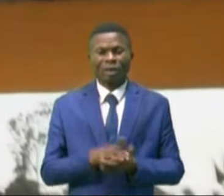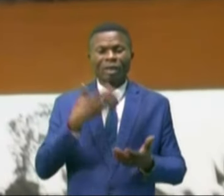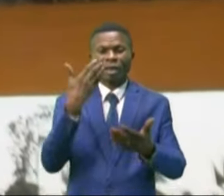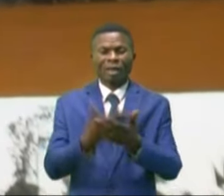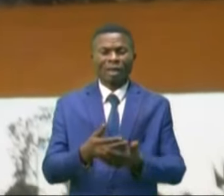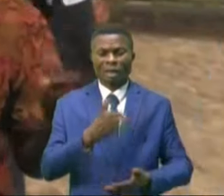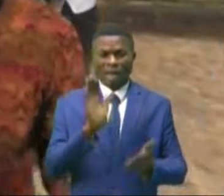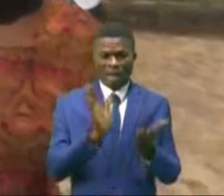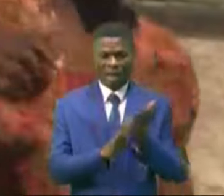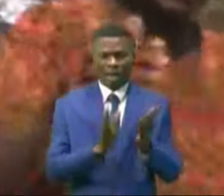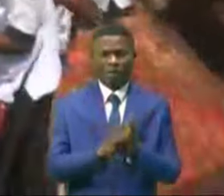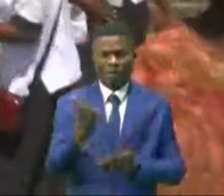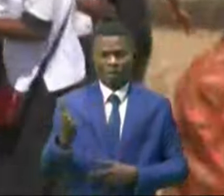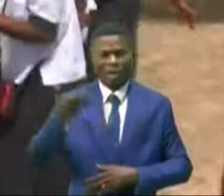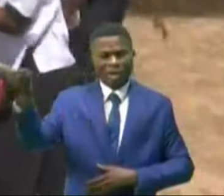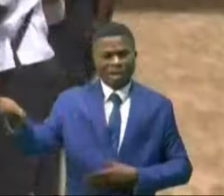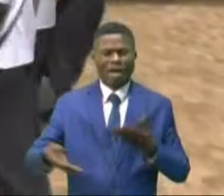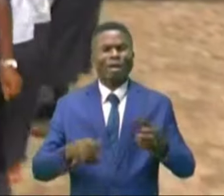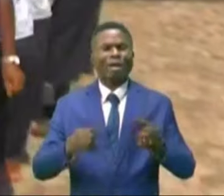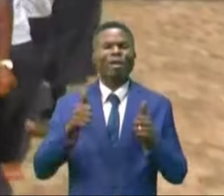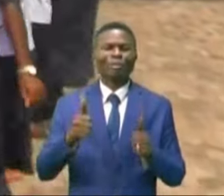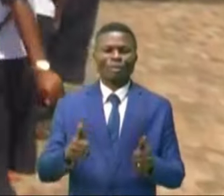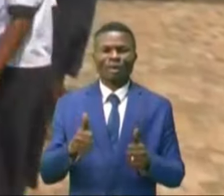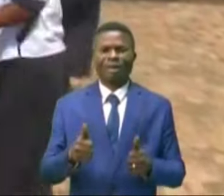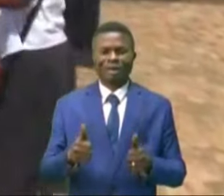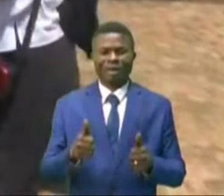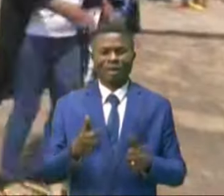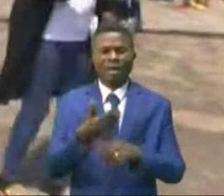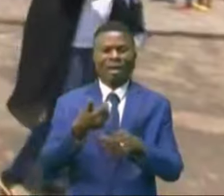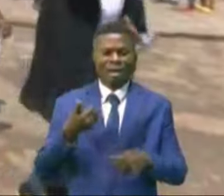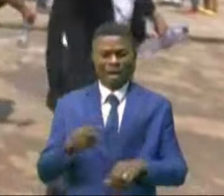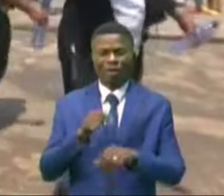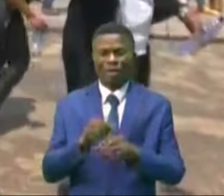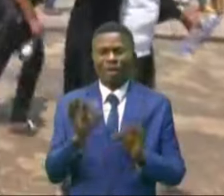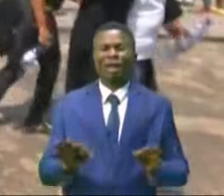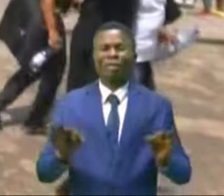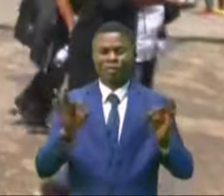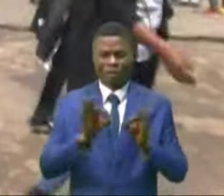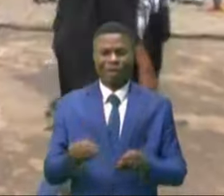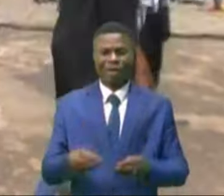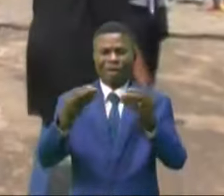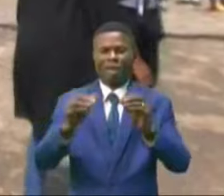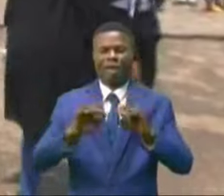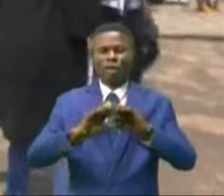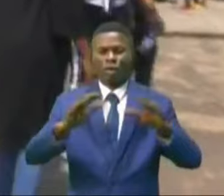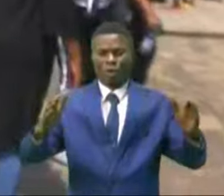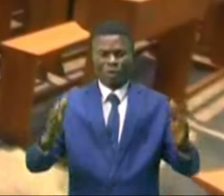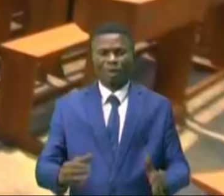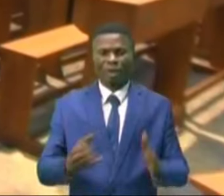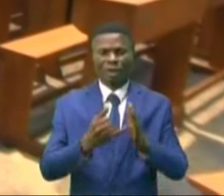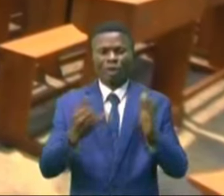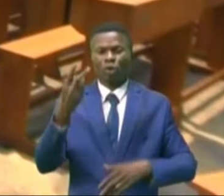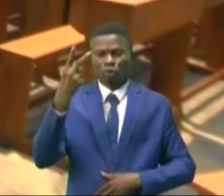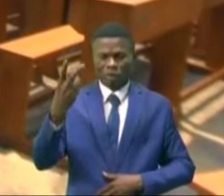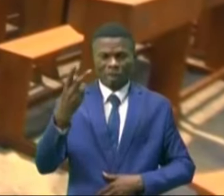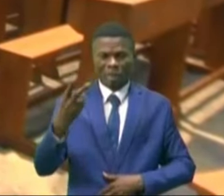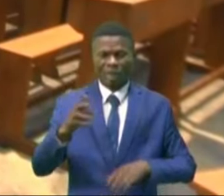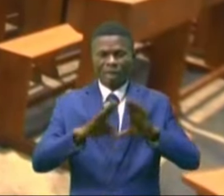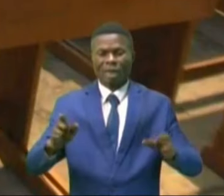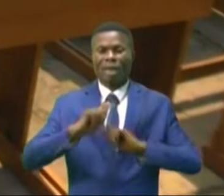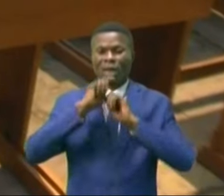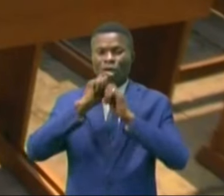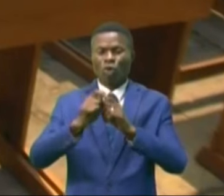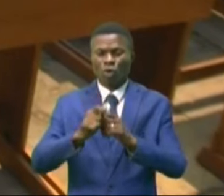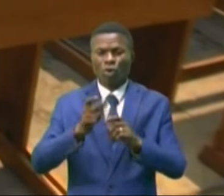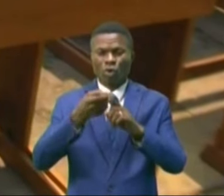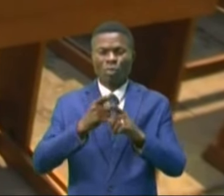lycée Bankazi, l'accueil a été chaleureux avant le moment solennel de la remise des bancs, 62 au total, dont des anciens